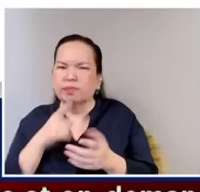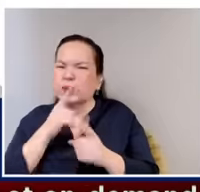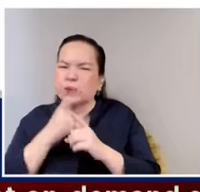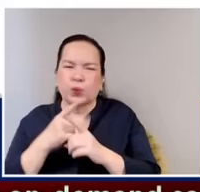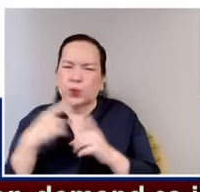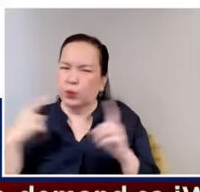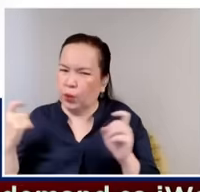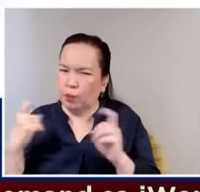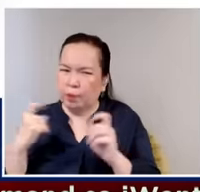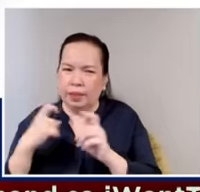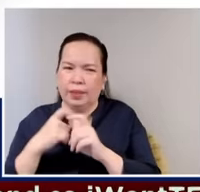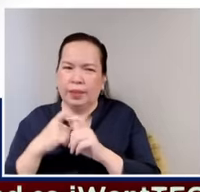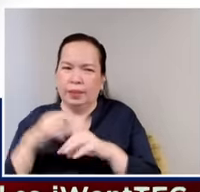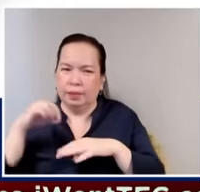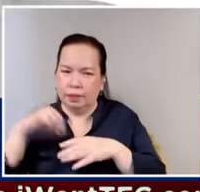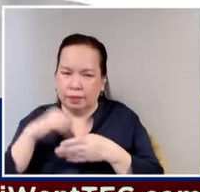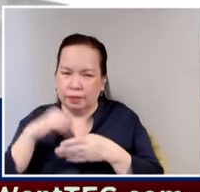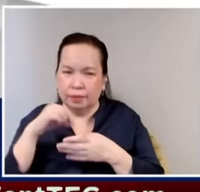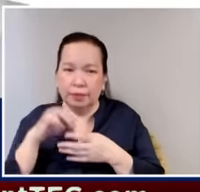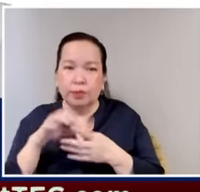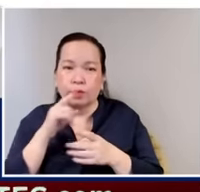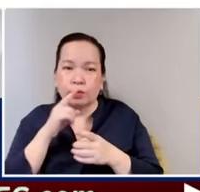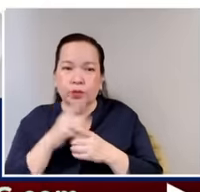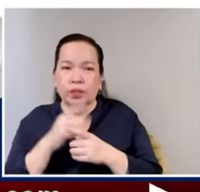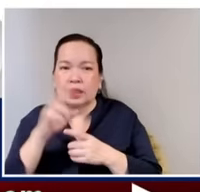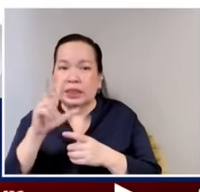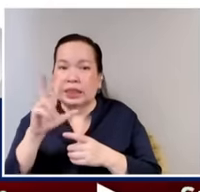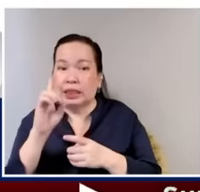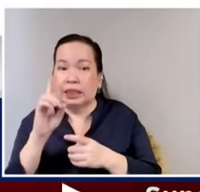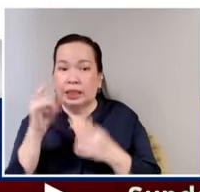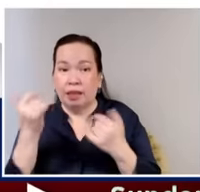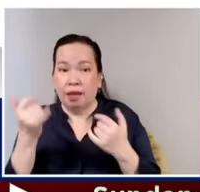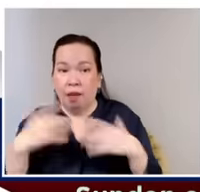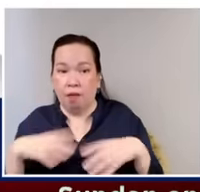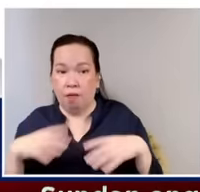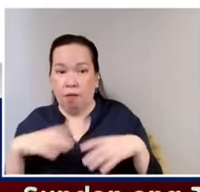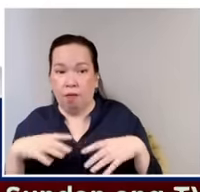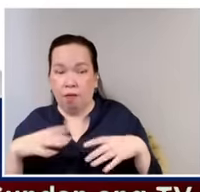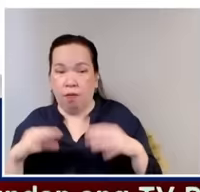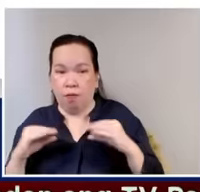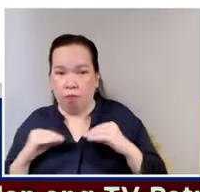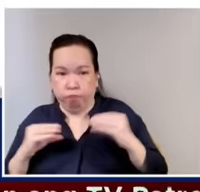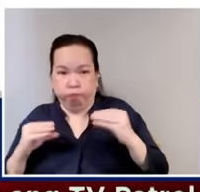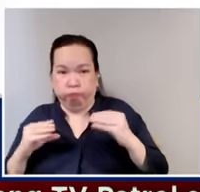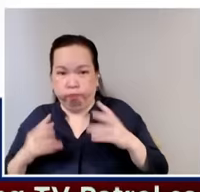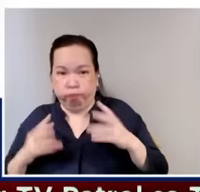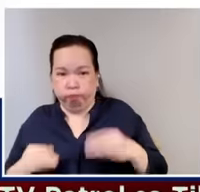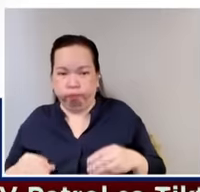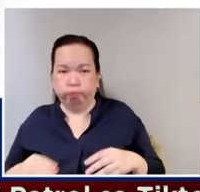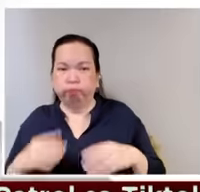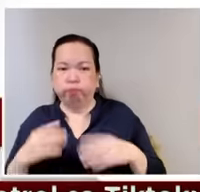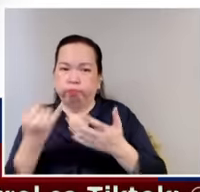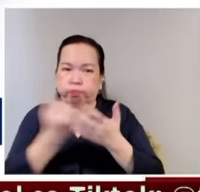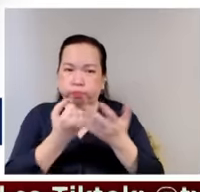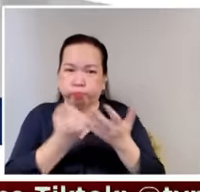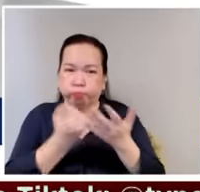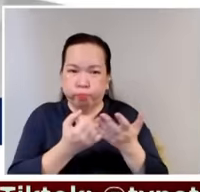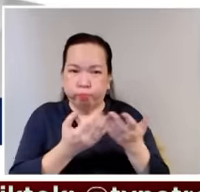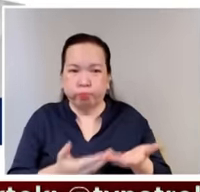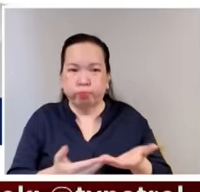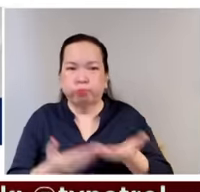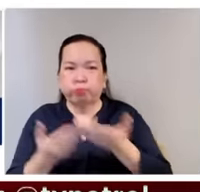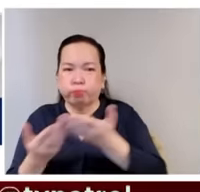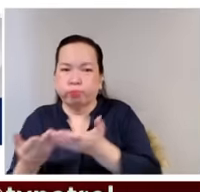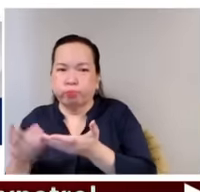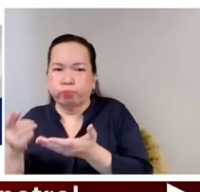ng pagbuburda, lalo pat three-dimensional ang kanilang estilo. After mong gawa ng padron, dadating kay Rafael Del Casal ang